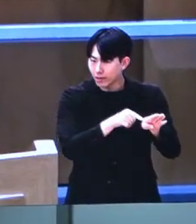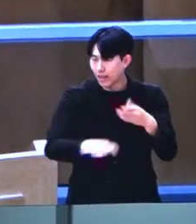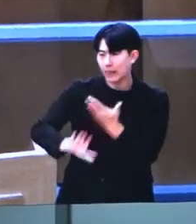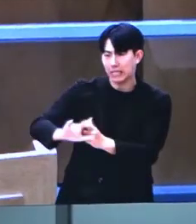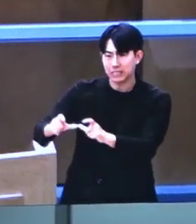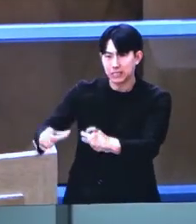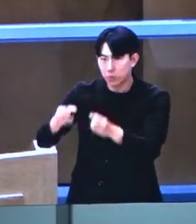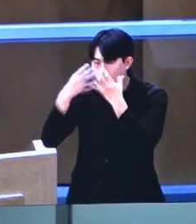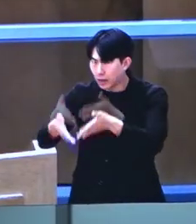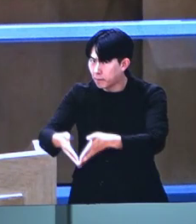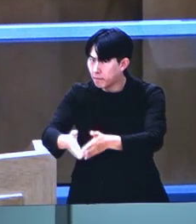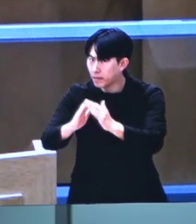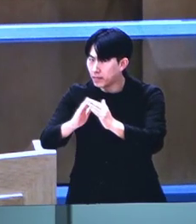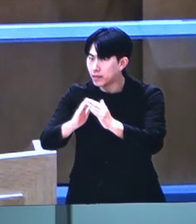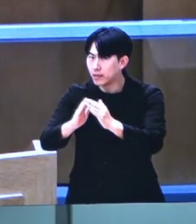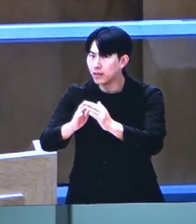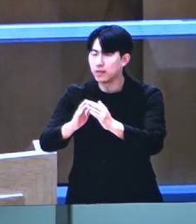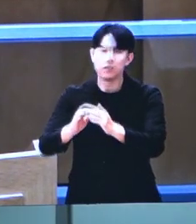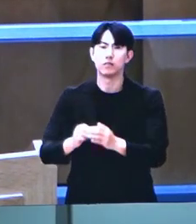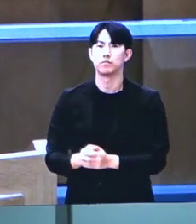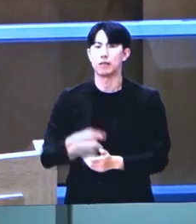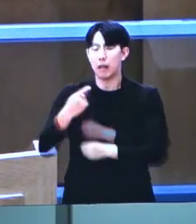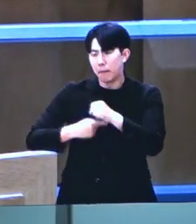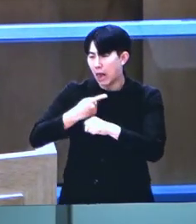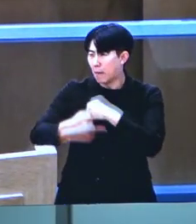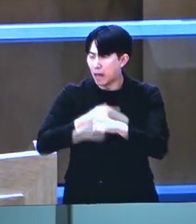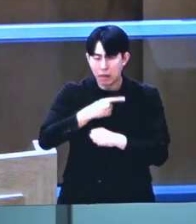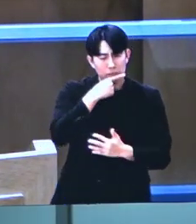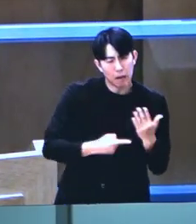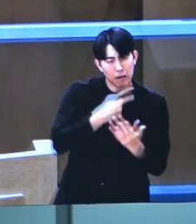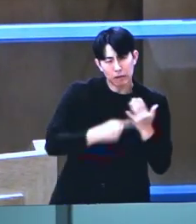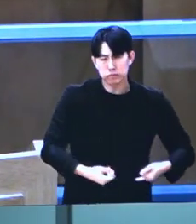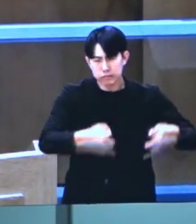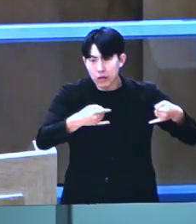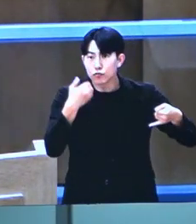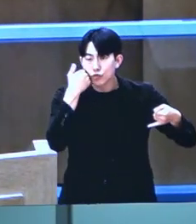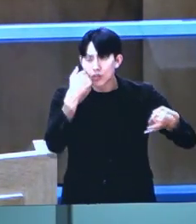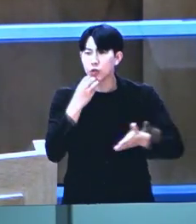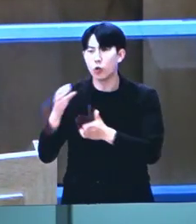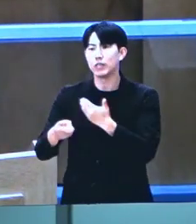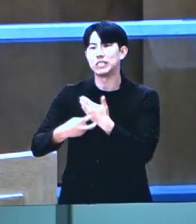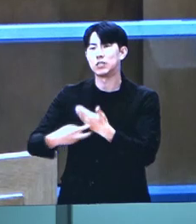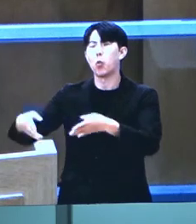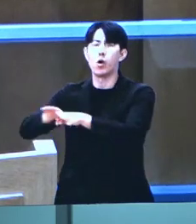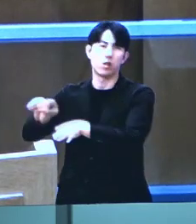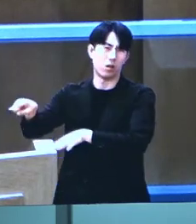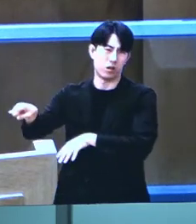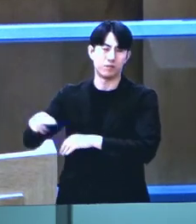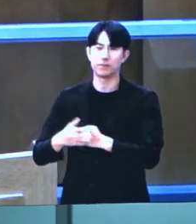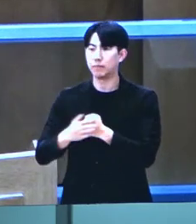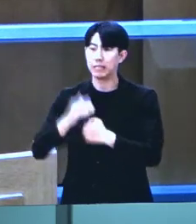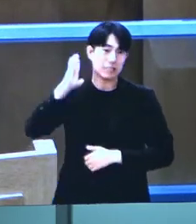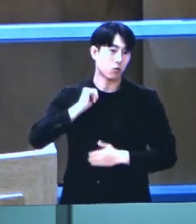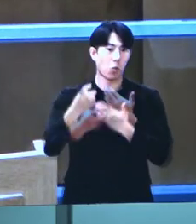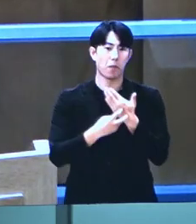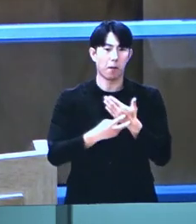신규 설립이 된다면 매년 적자의 허덕이는 경기도 의료원 재정 여건상 의정부 병원이